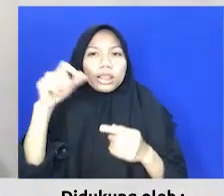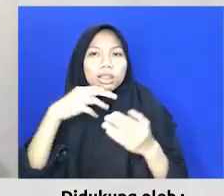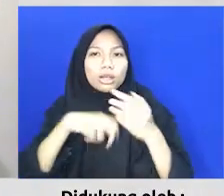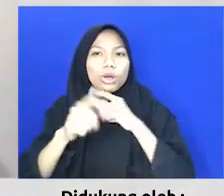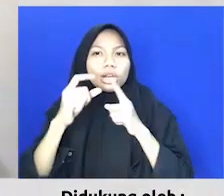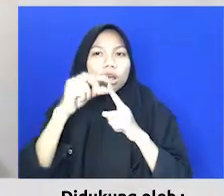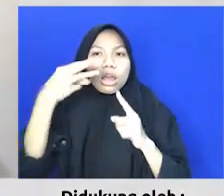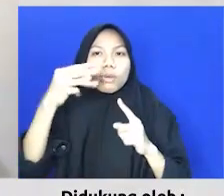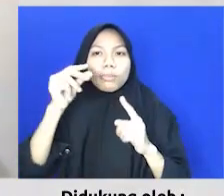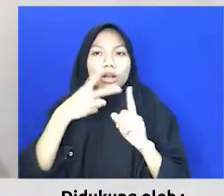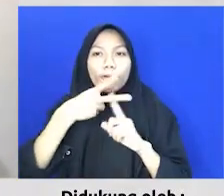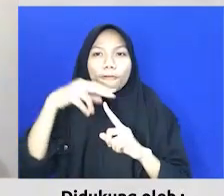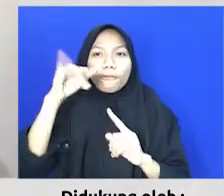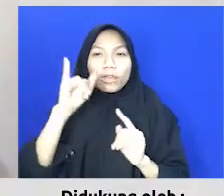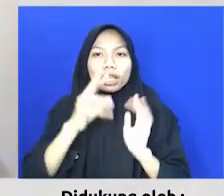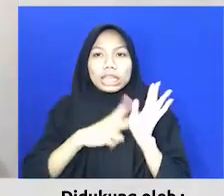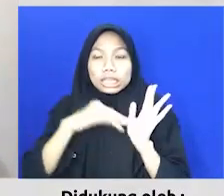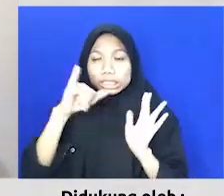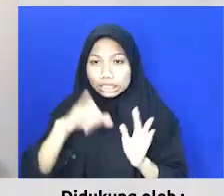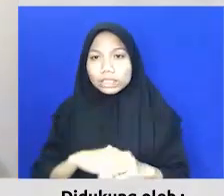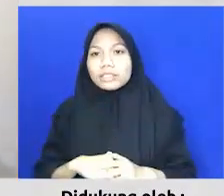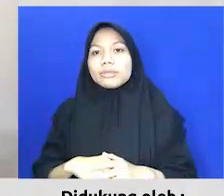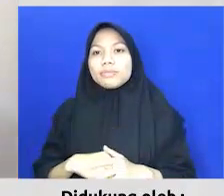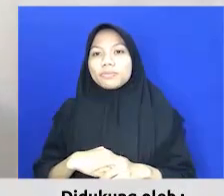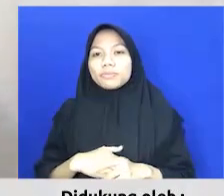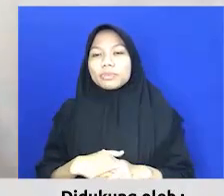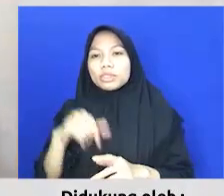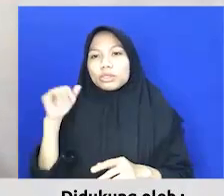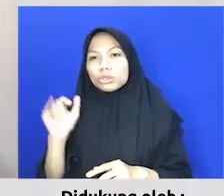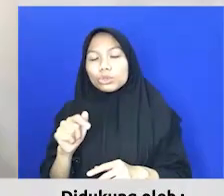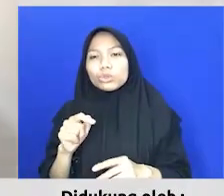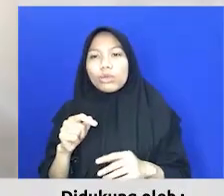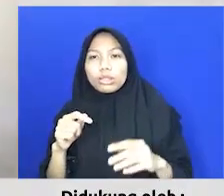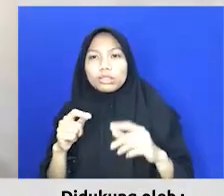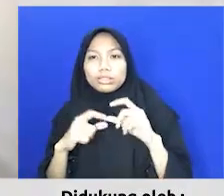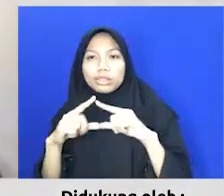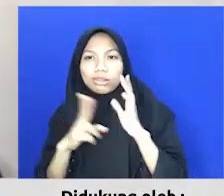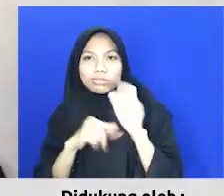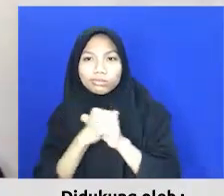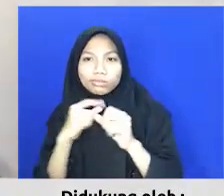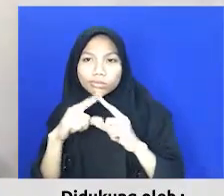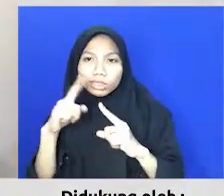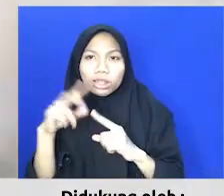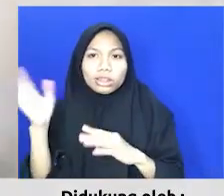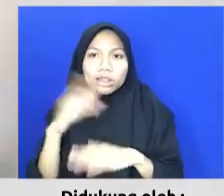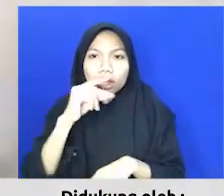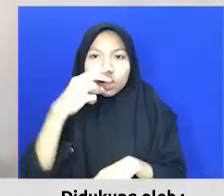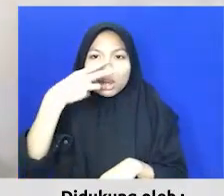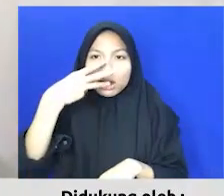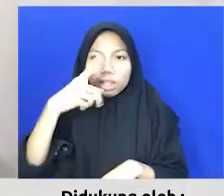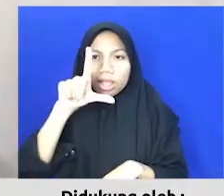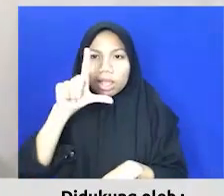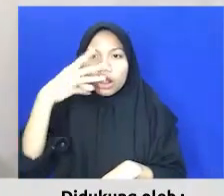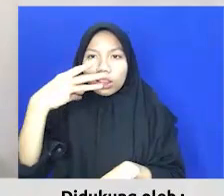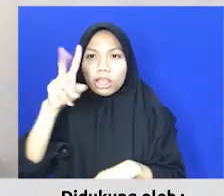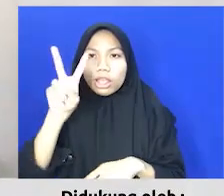ini karya terbaik sinema Indonesia gitu yang jadi meng-kick off apa namanya, apa yang kita impikan gitu untuk industri